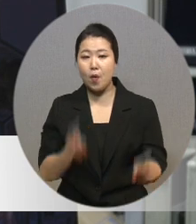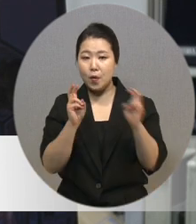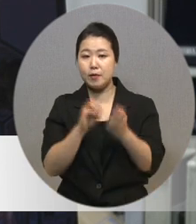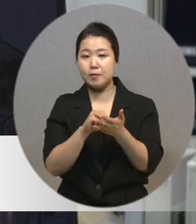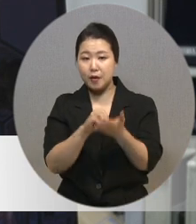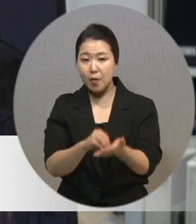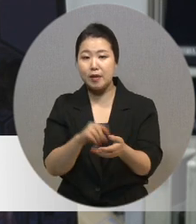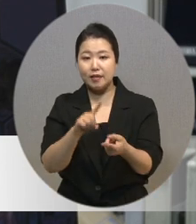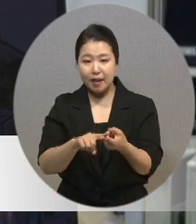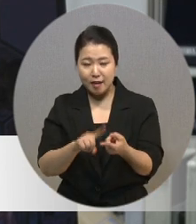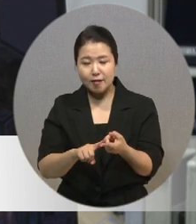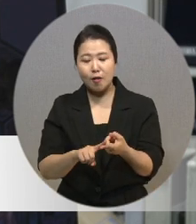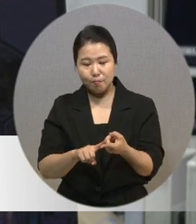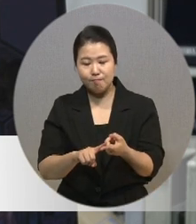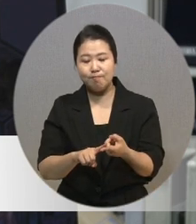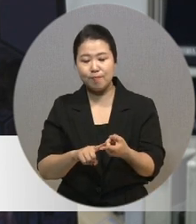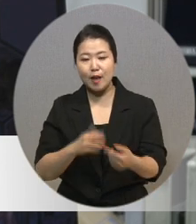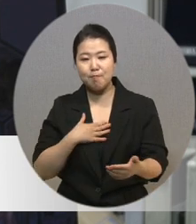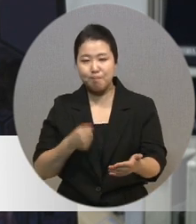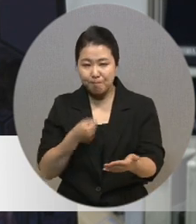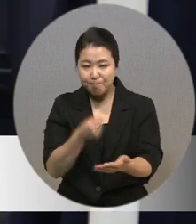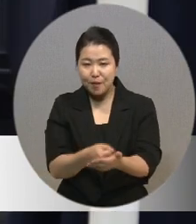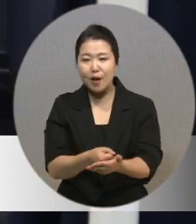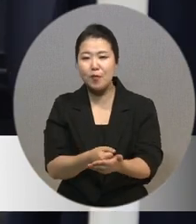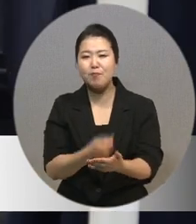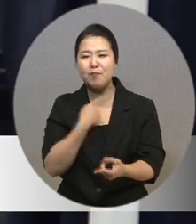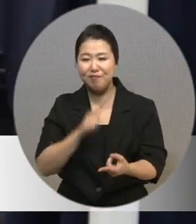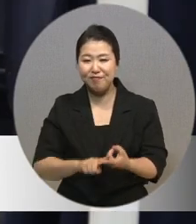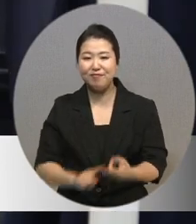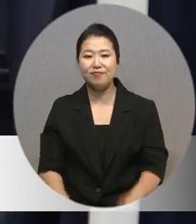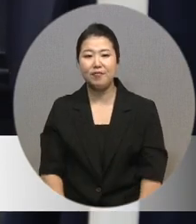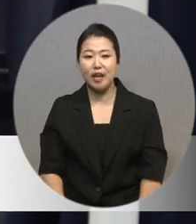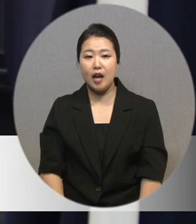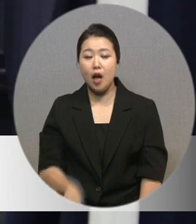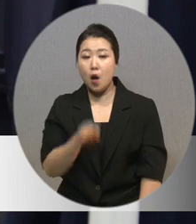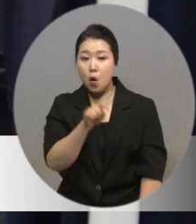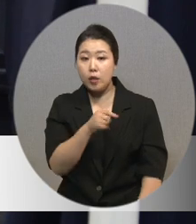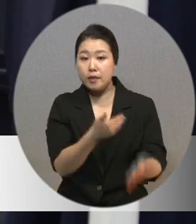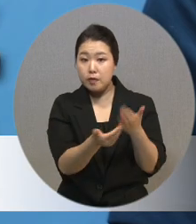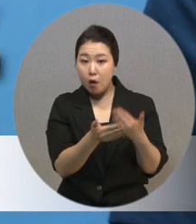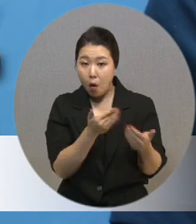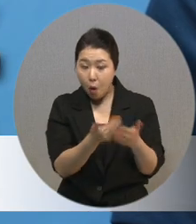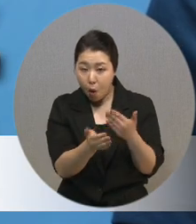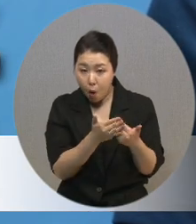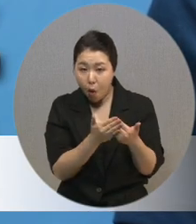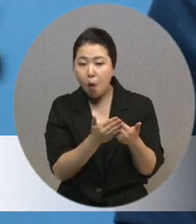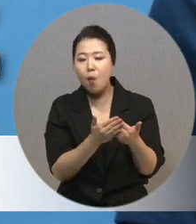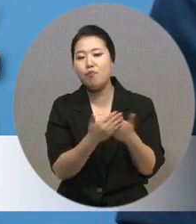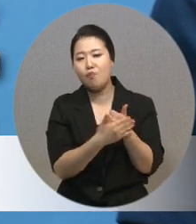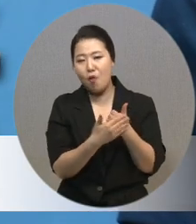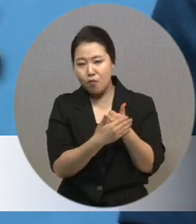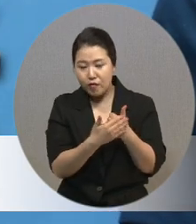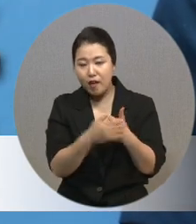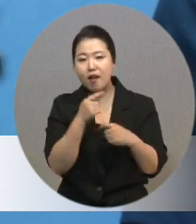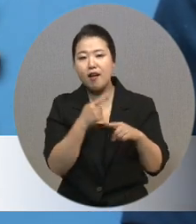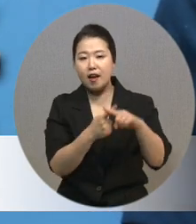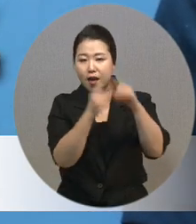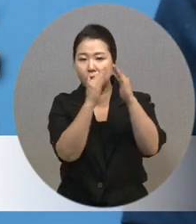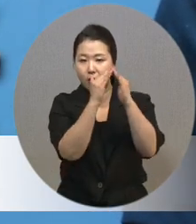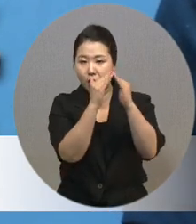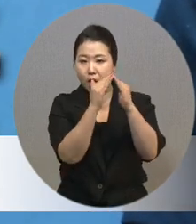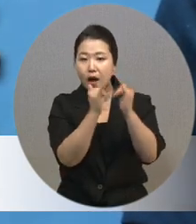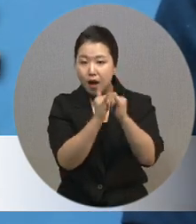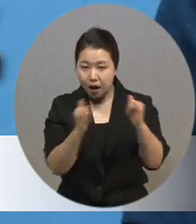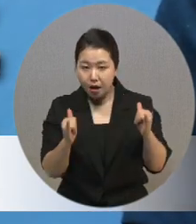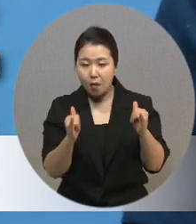대해서 좀 더 확실 생겨 왔고 너무 좋 어이 부스 체험을 통해서 간호학과에 관심 있는 학생들은 간호학과